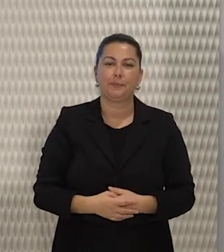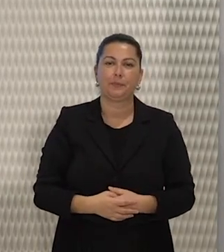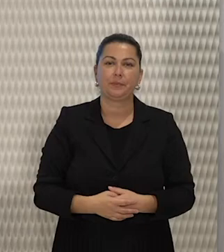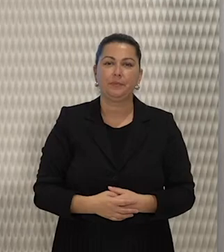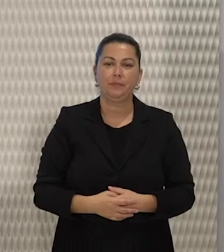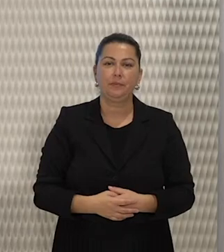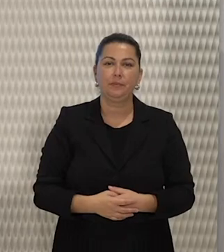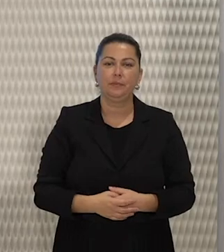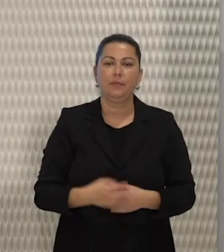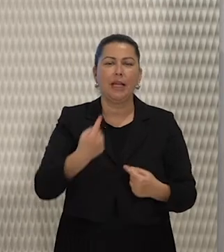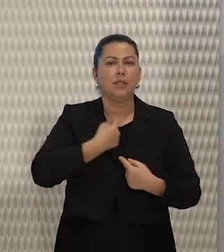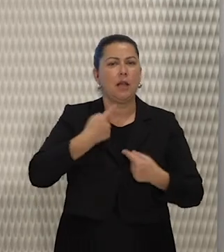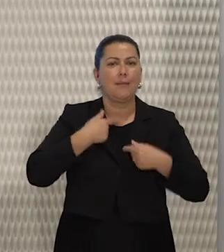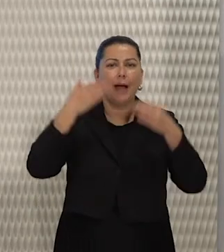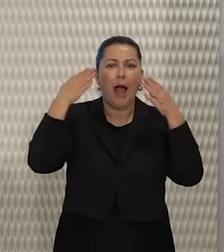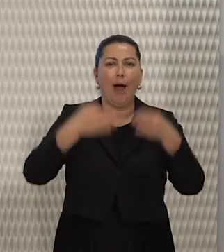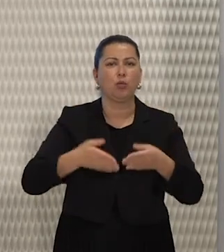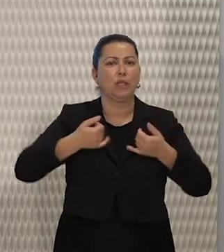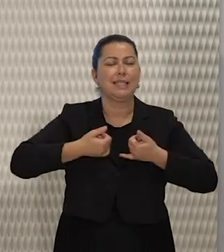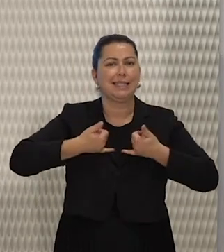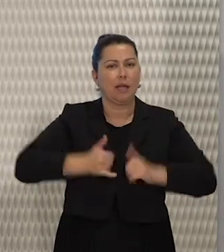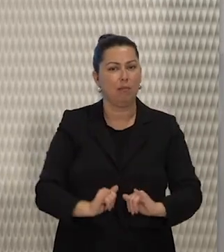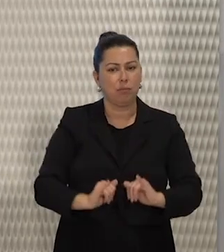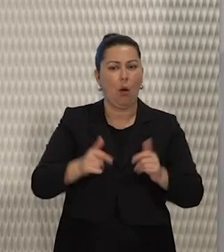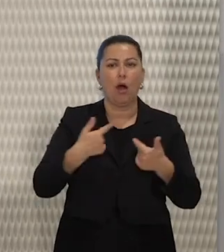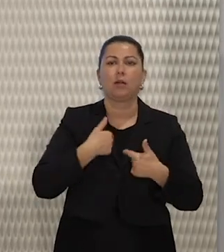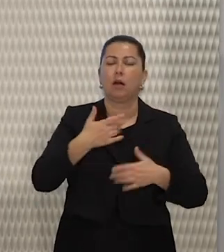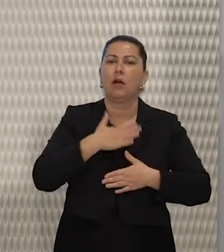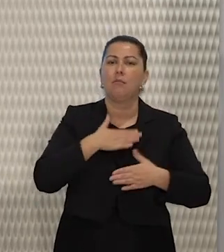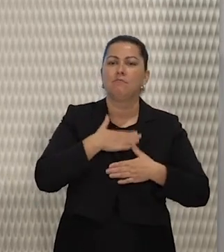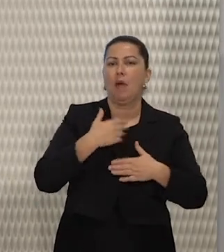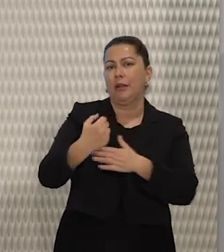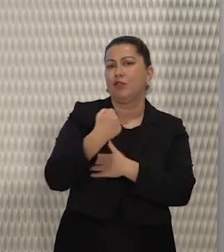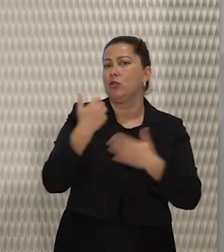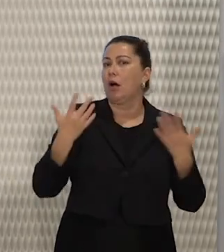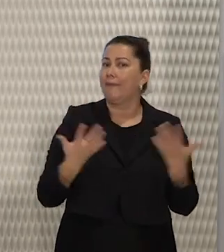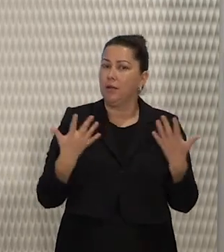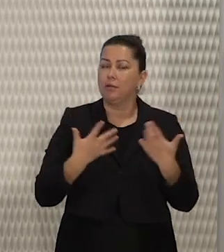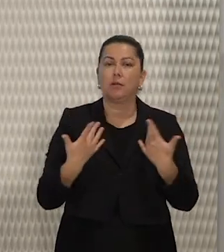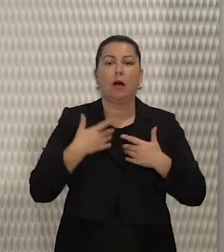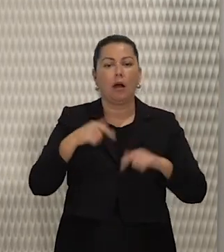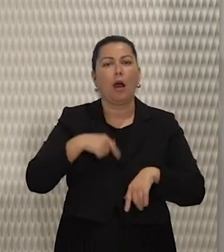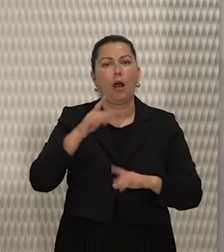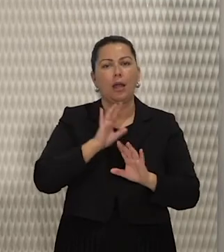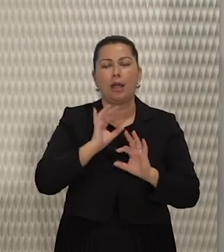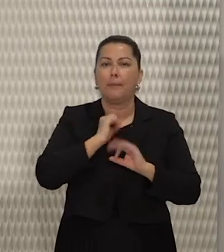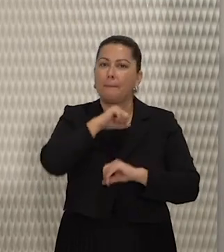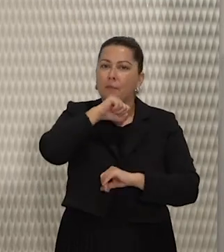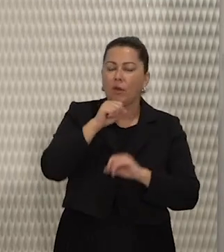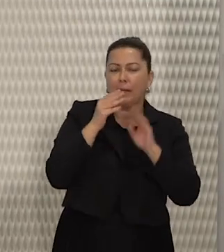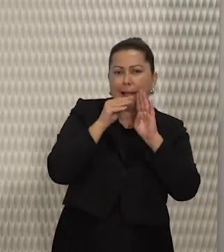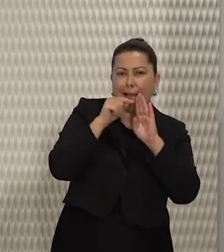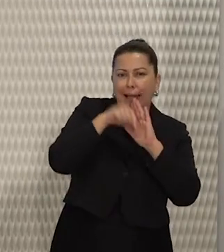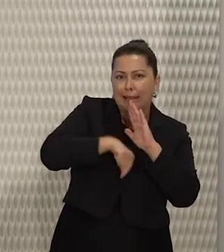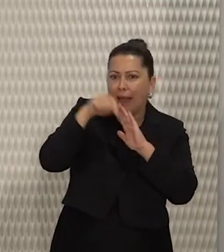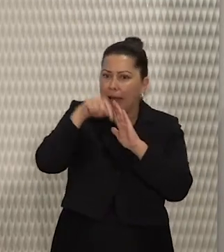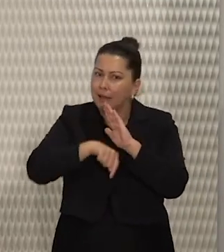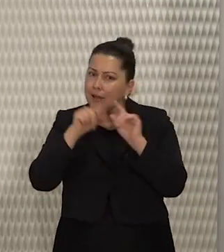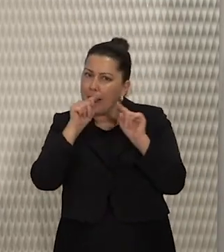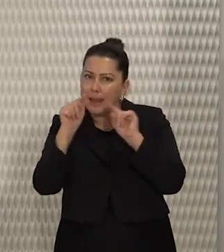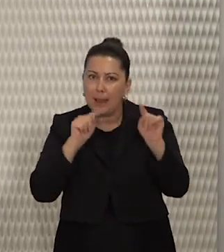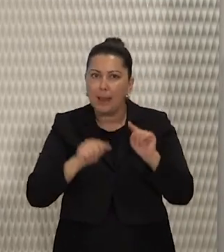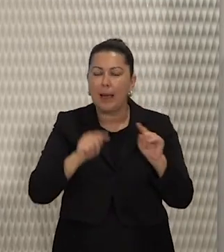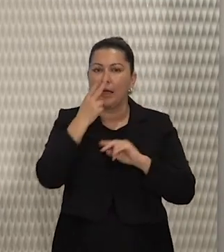Da ich als Autist geboren wurde, wäre eine meiner Stärken darin, dass ich halt einen Sinn fürs Detail hätte, womit ich